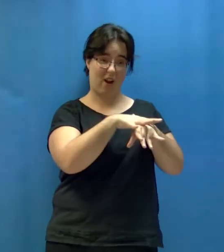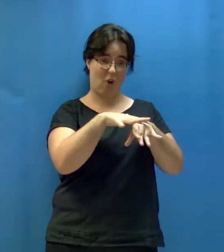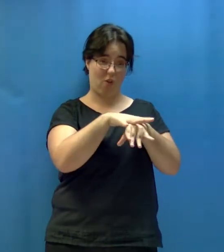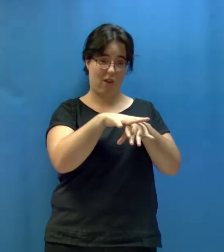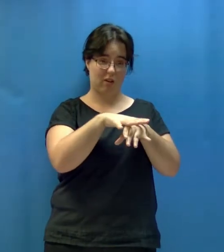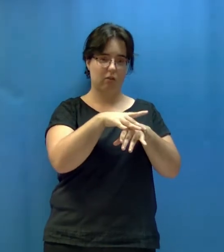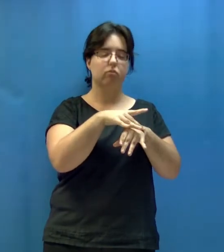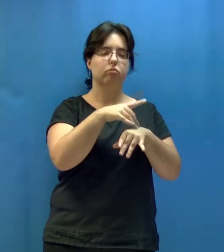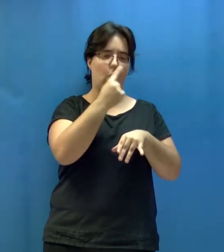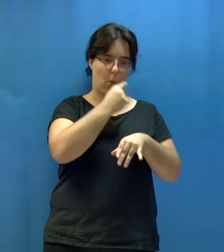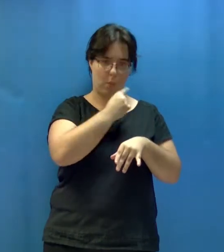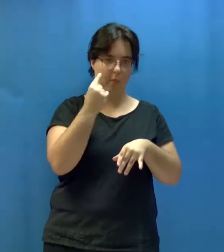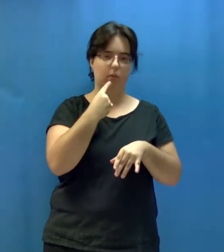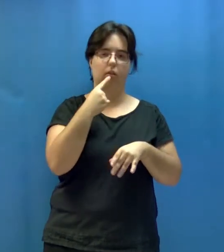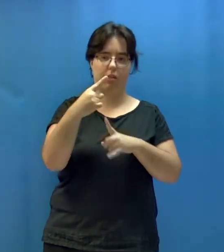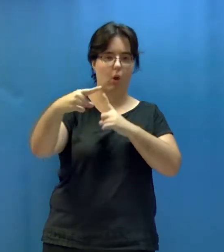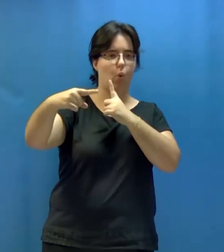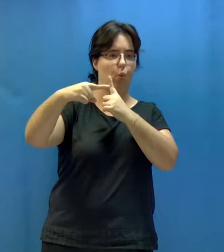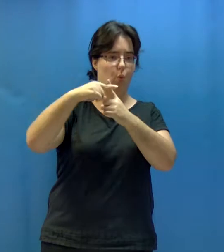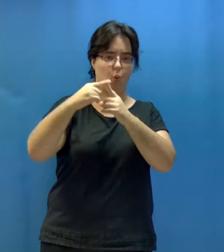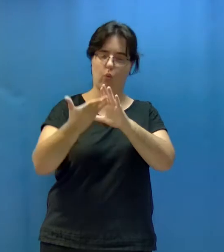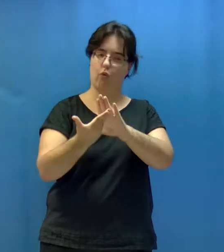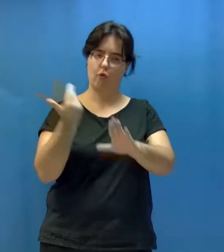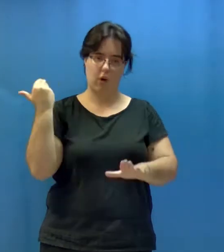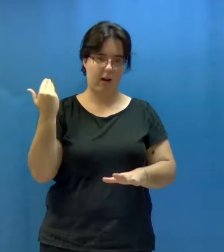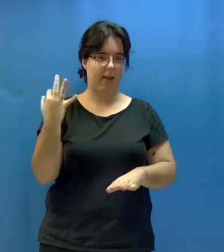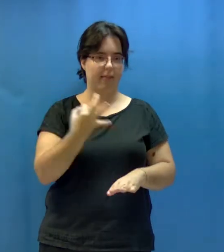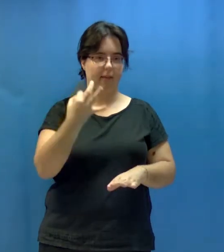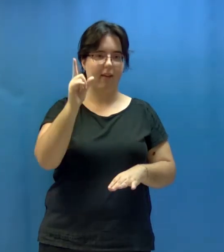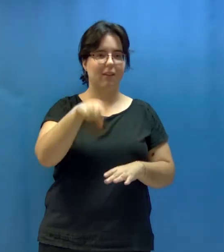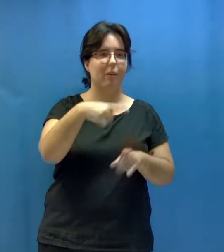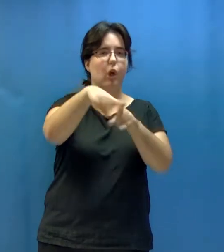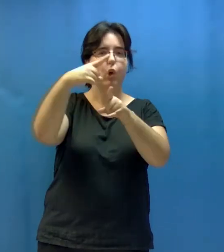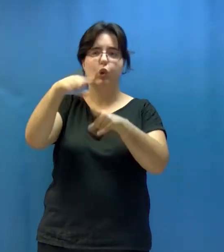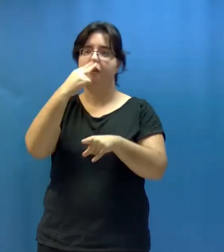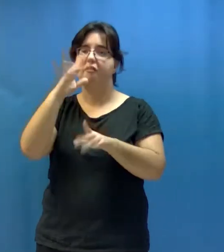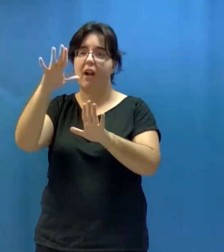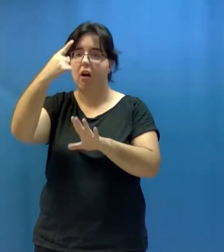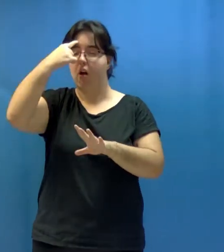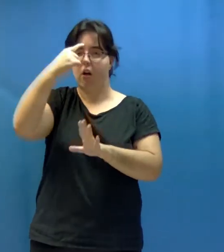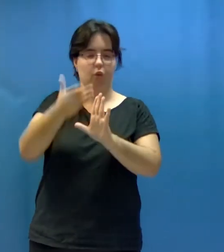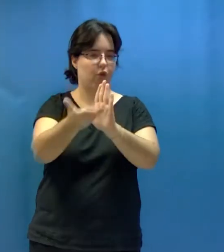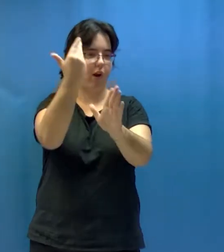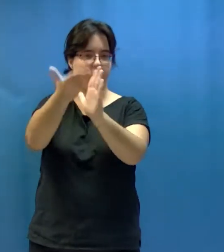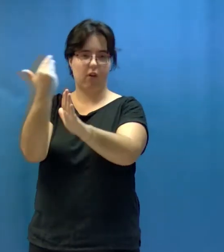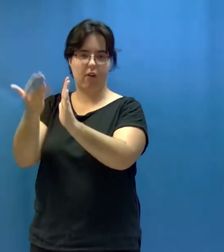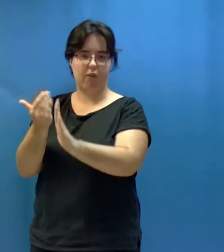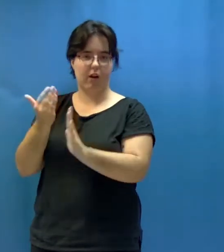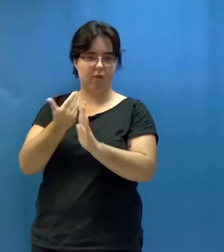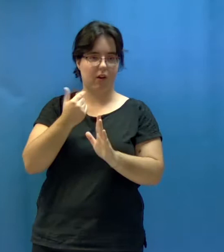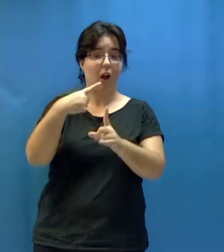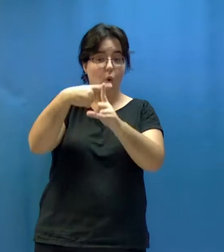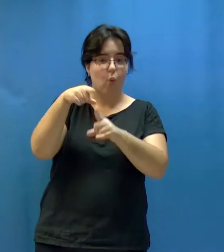retirar de la ciutat la creu i aquells elements d'exaltació de la dictadura franquista. I al nostre entendre, aquesta creu és un